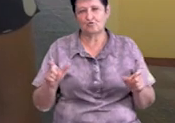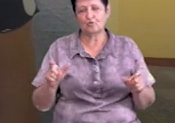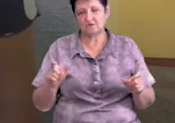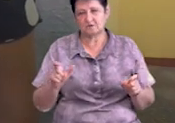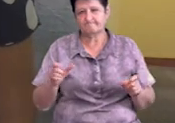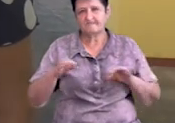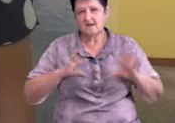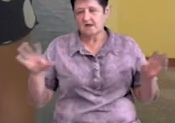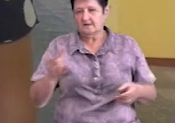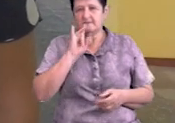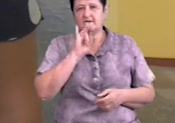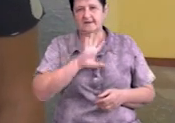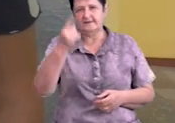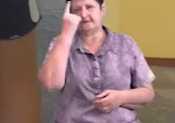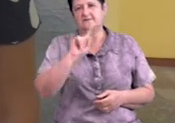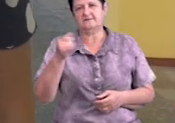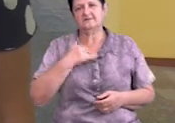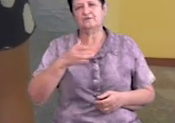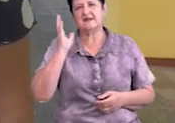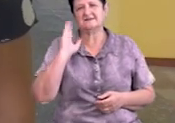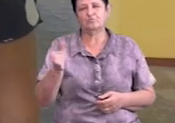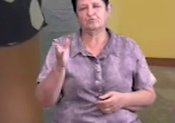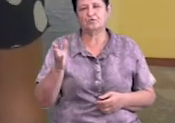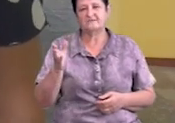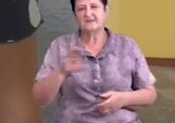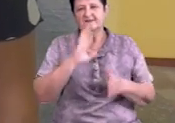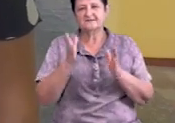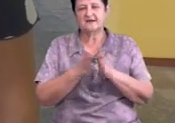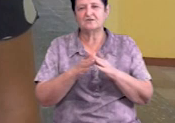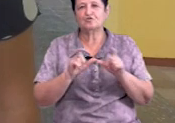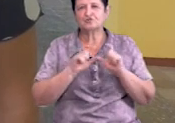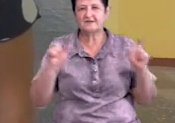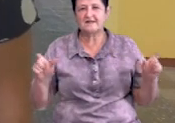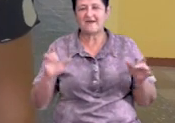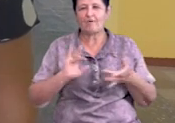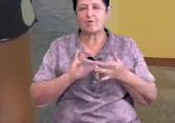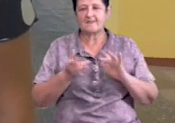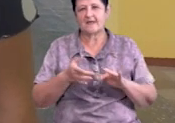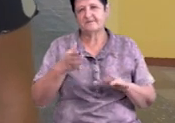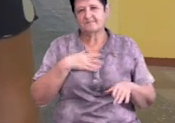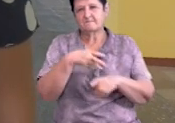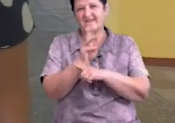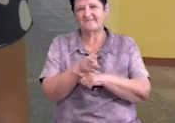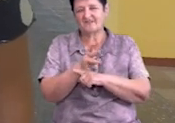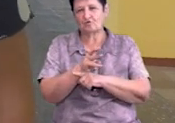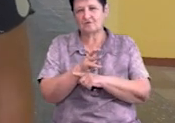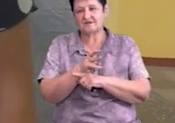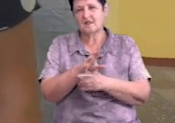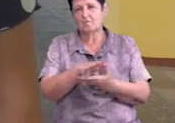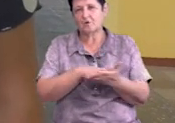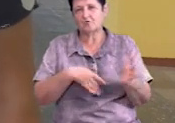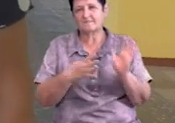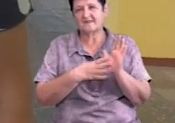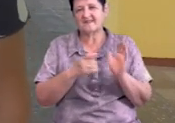планували. Єдине, що в нас буде, загальношкільна лінійка онлайн. Ми зняли відео впродовж 9